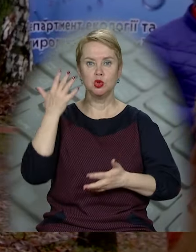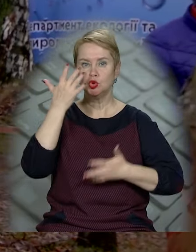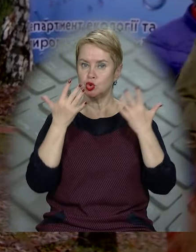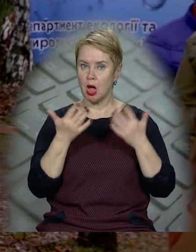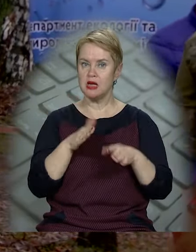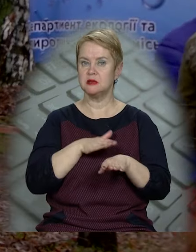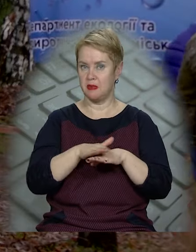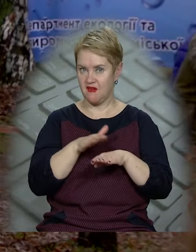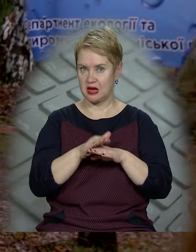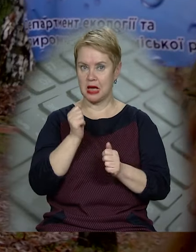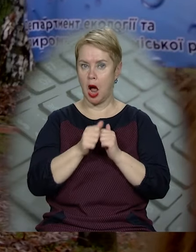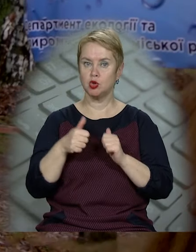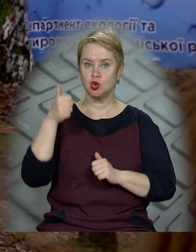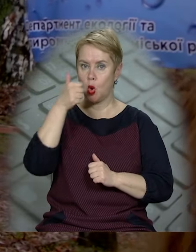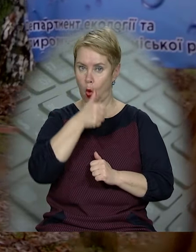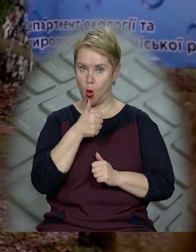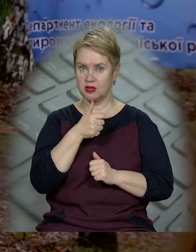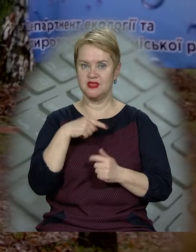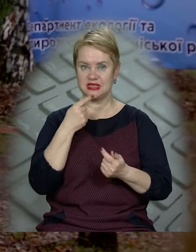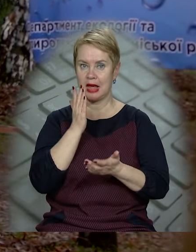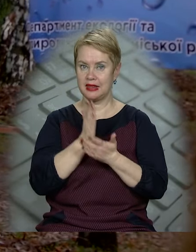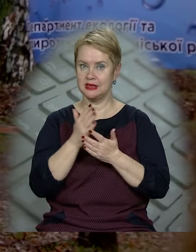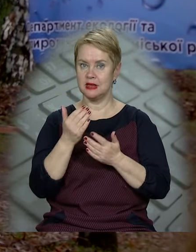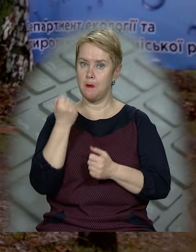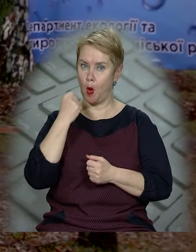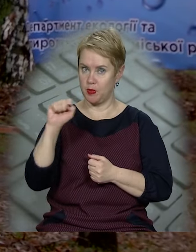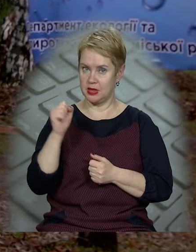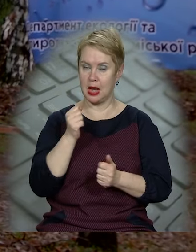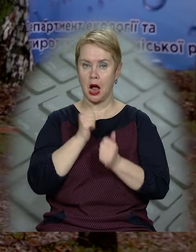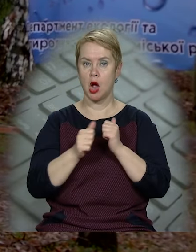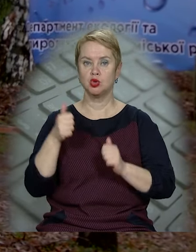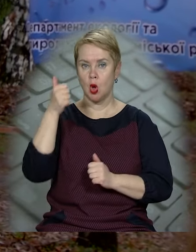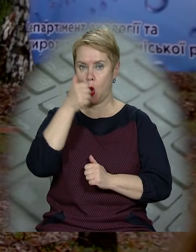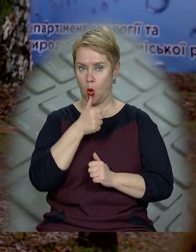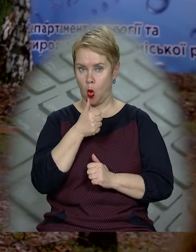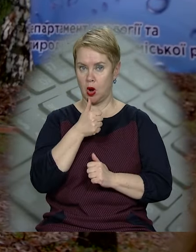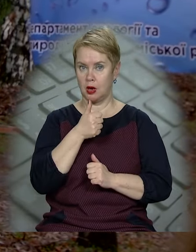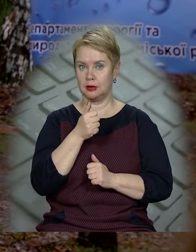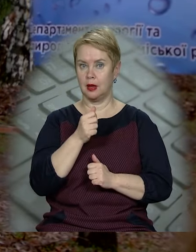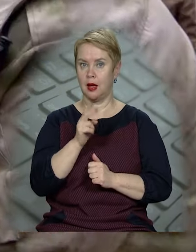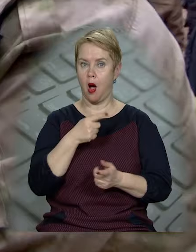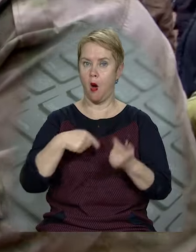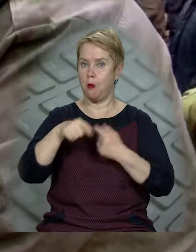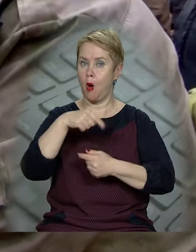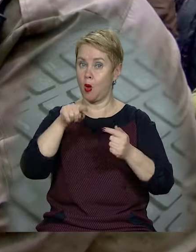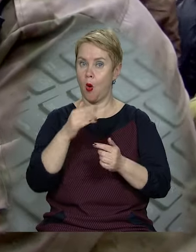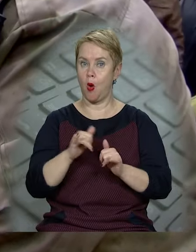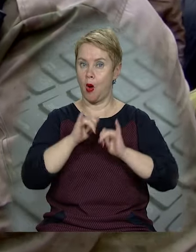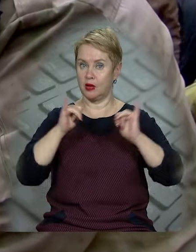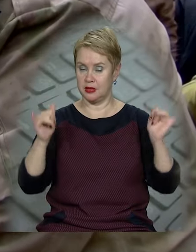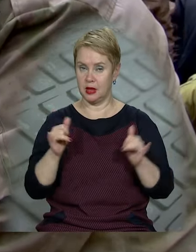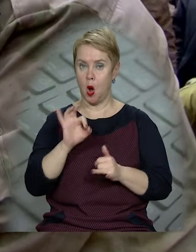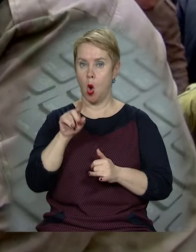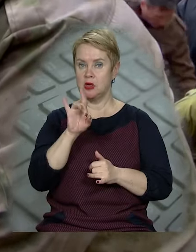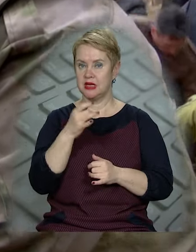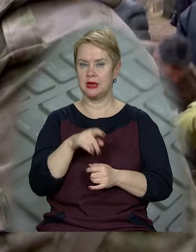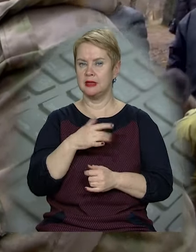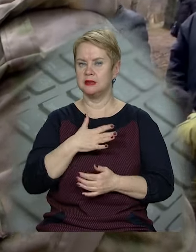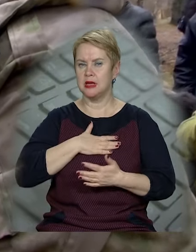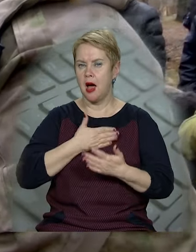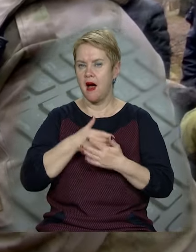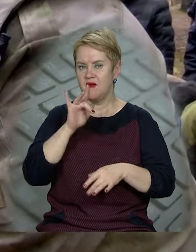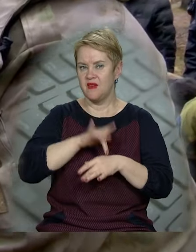они сбываются каждый год. Всегда есть победители, и каждый год программа набирает обороты. Сам Денис Озерний, завзятий